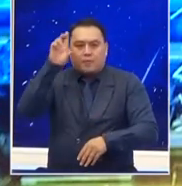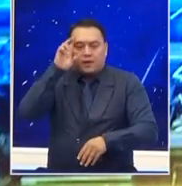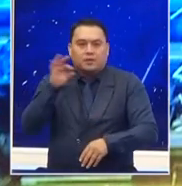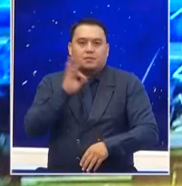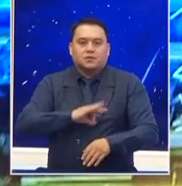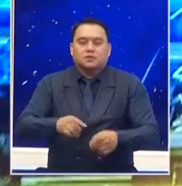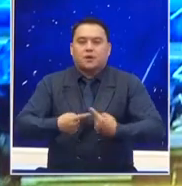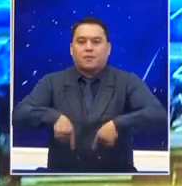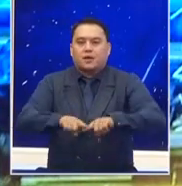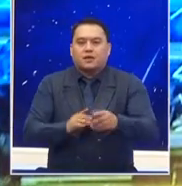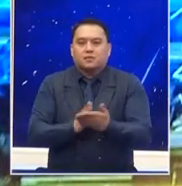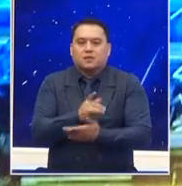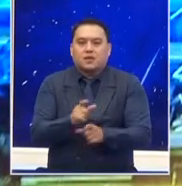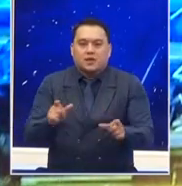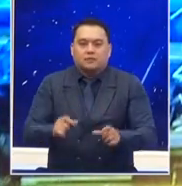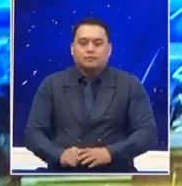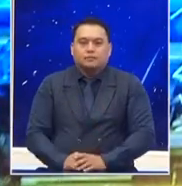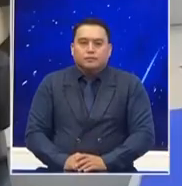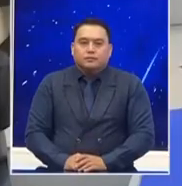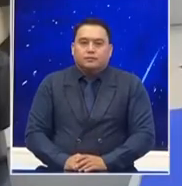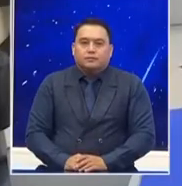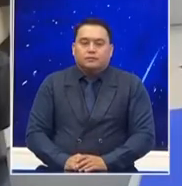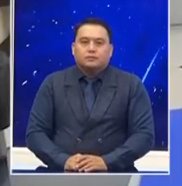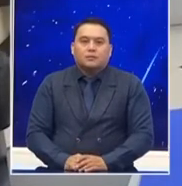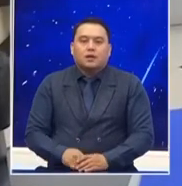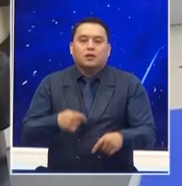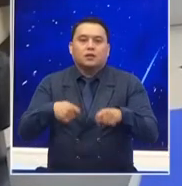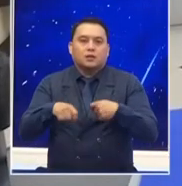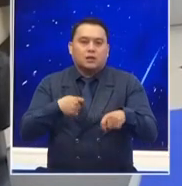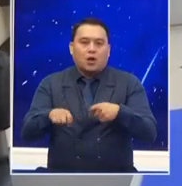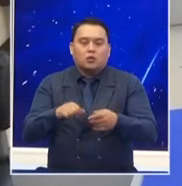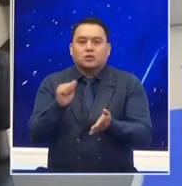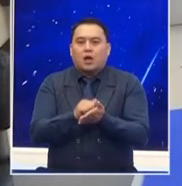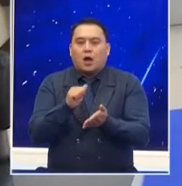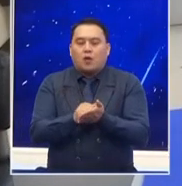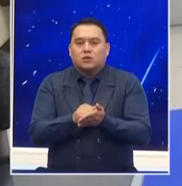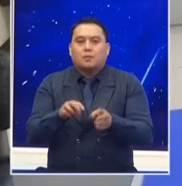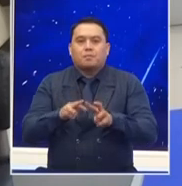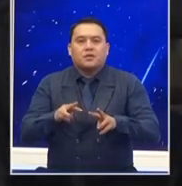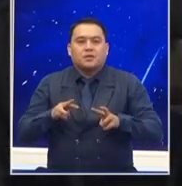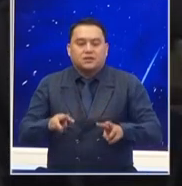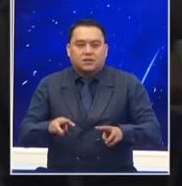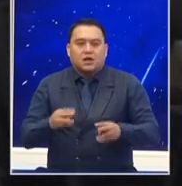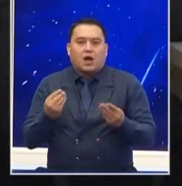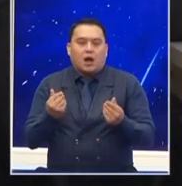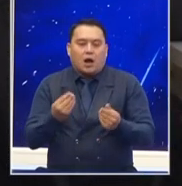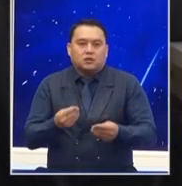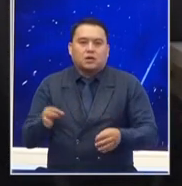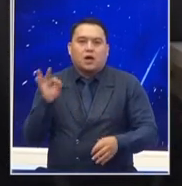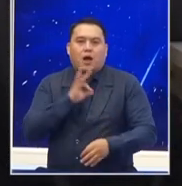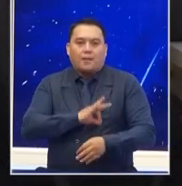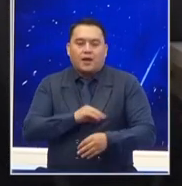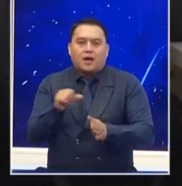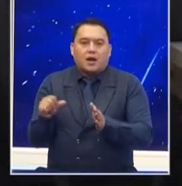кірістер департаментінің қызметкерлері. Бұл тауарға ілеспе құжат. Ол қаржы министрлігі мемлекеттік кірістер